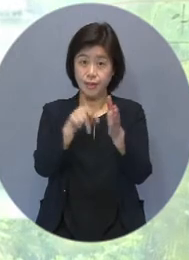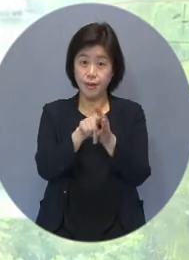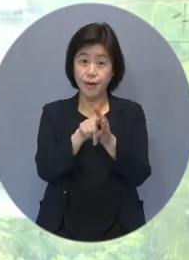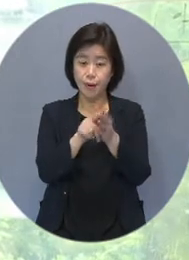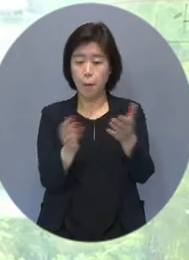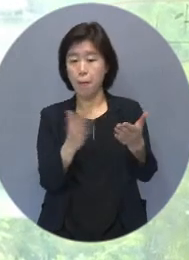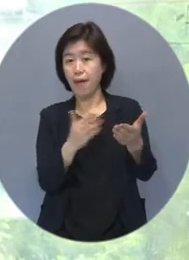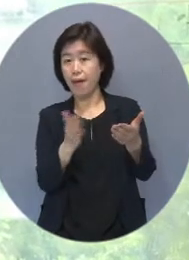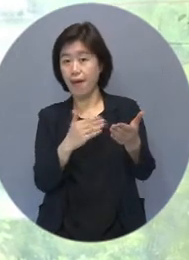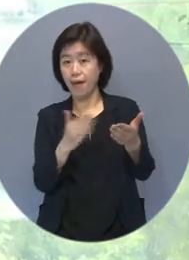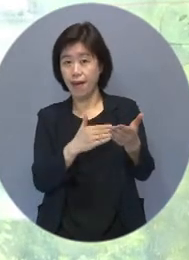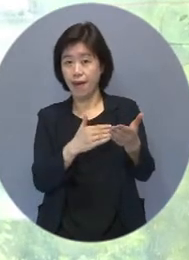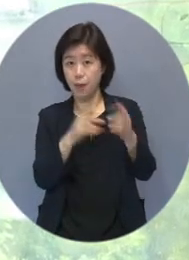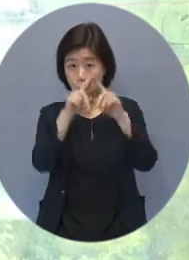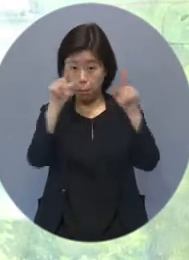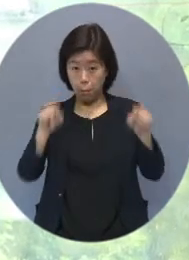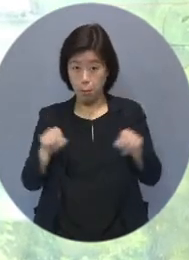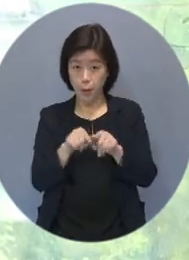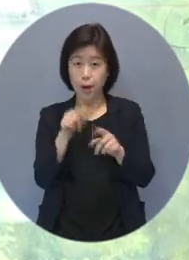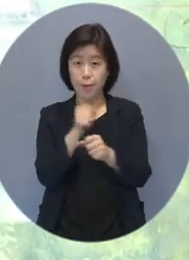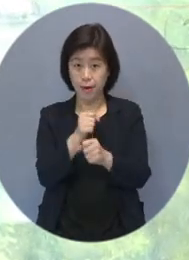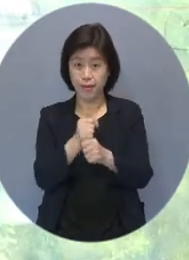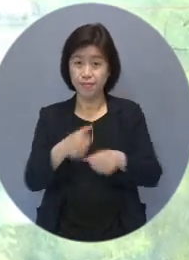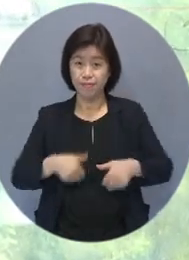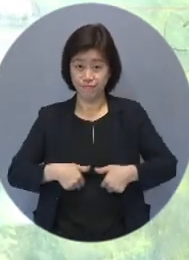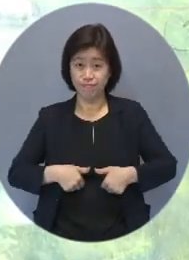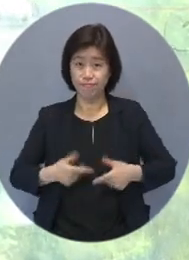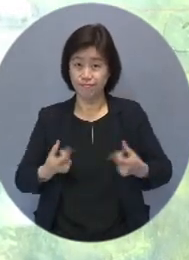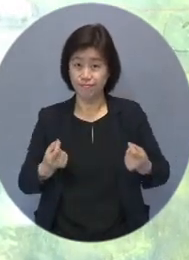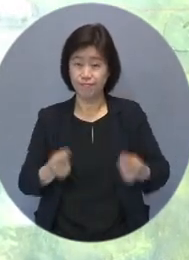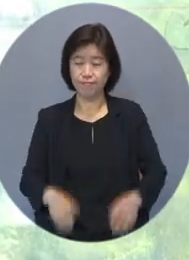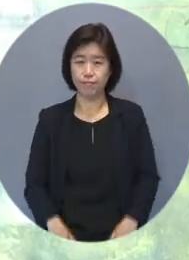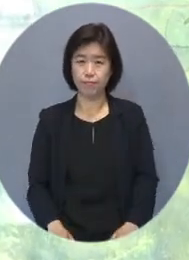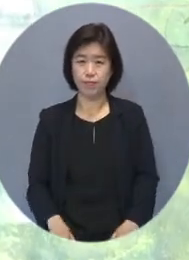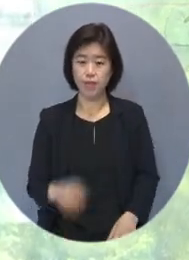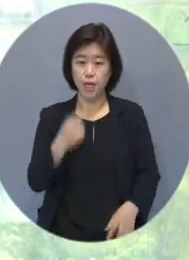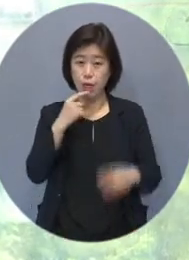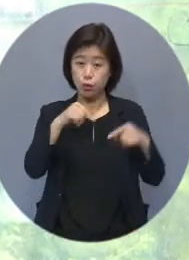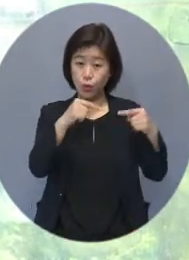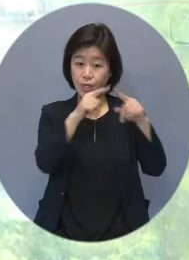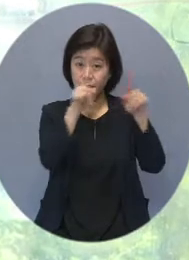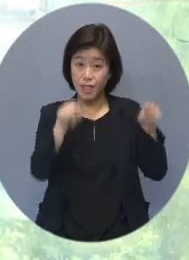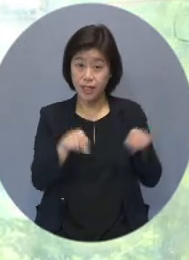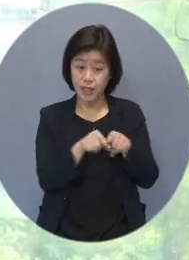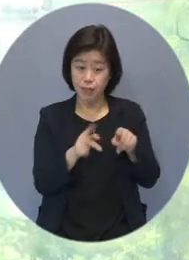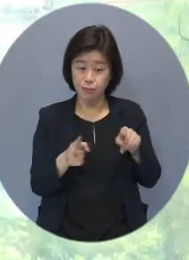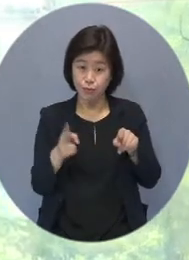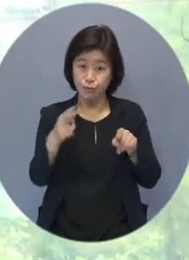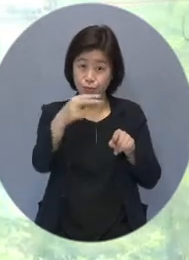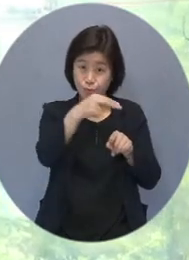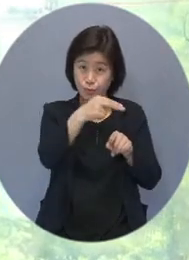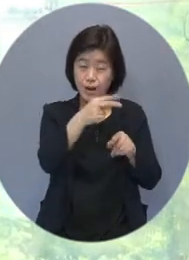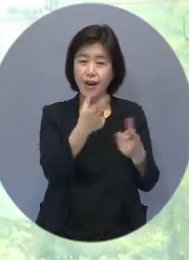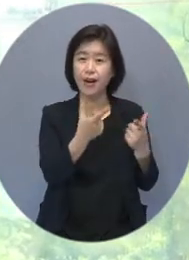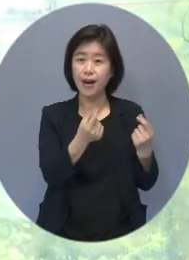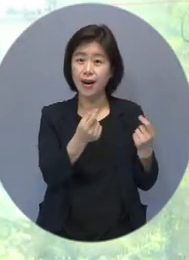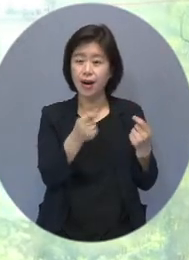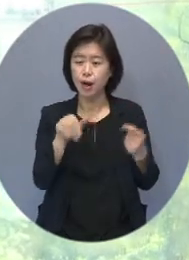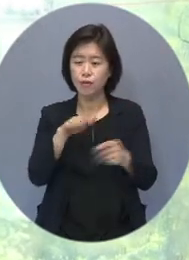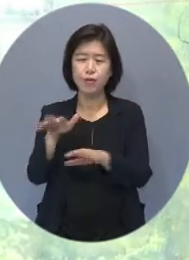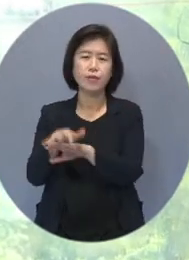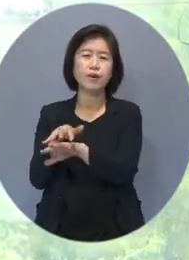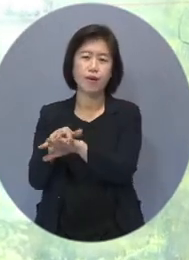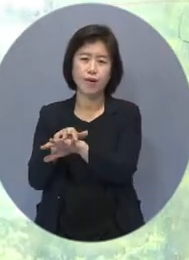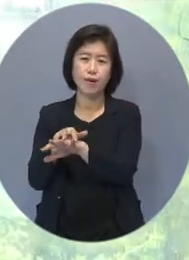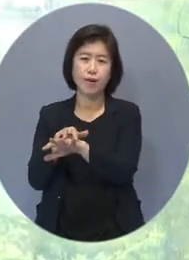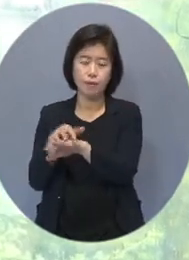페이지가 필요하잖아요. 그 페이지, 그러니까 말하자면은 종이책은 종이를 자르듯이 여기는 천으로 우리가 패브릭을